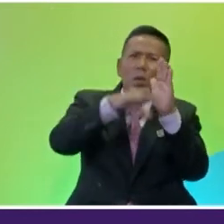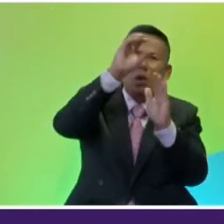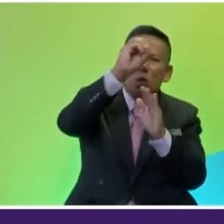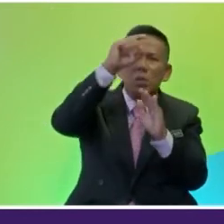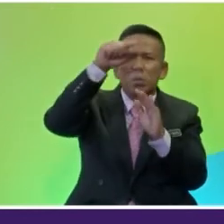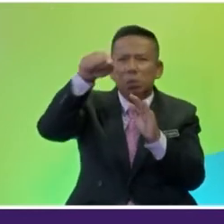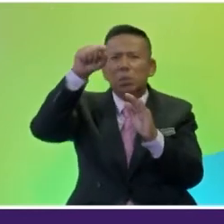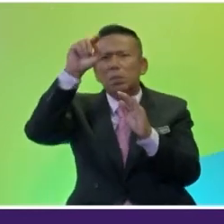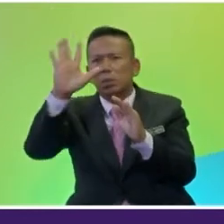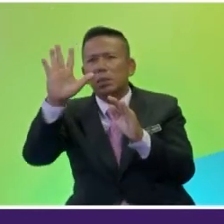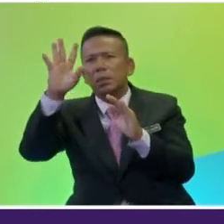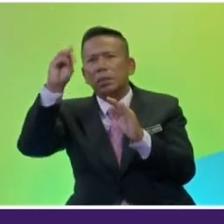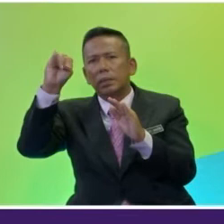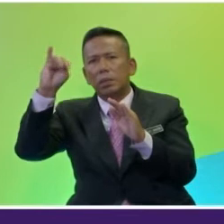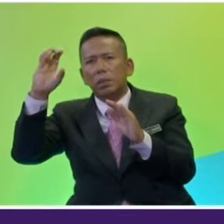mikrometer